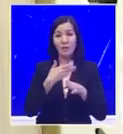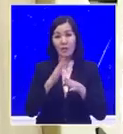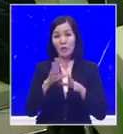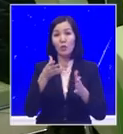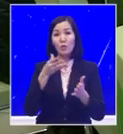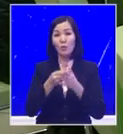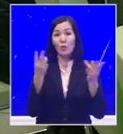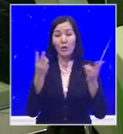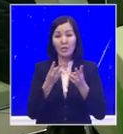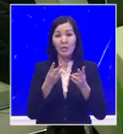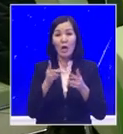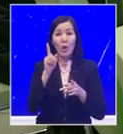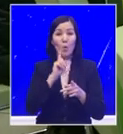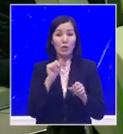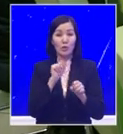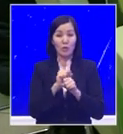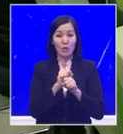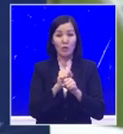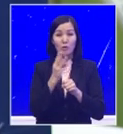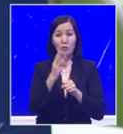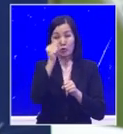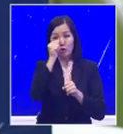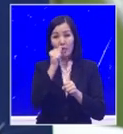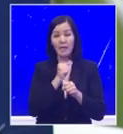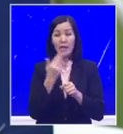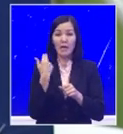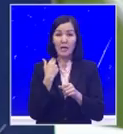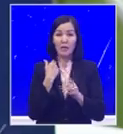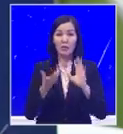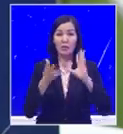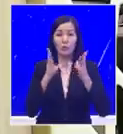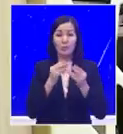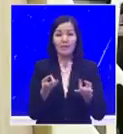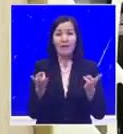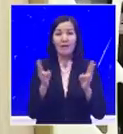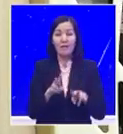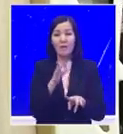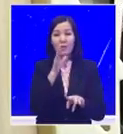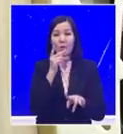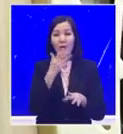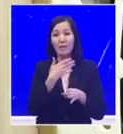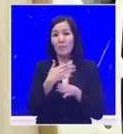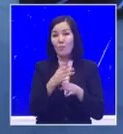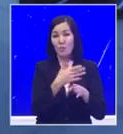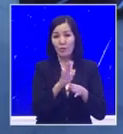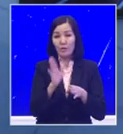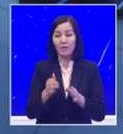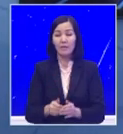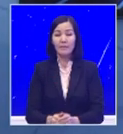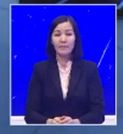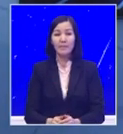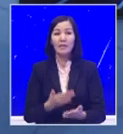Ал қарыздарын уақытша тоқтатқандар үшін 3 айдағы берешек қаржы сомасы қалған мерзімге қылдай бөлінеді.